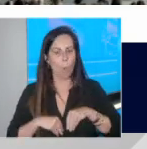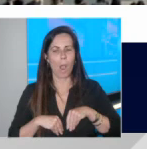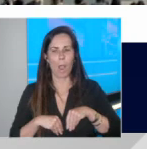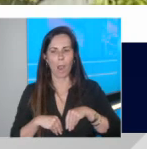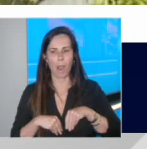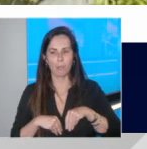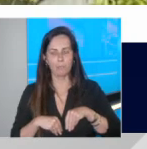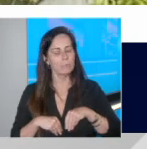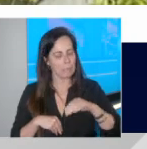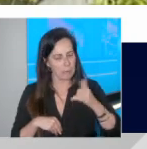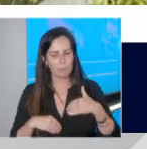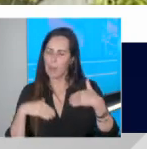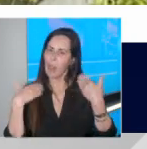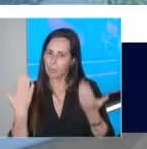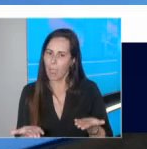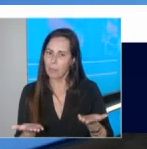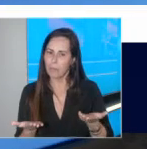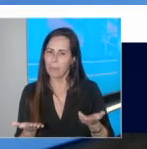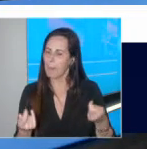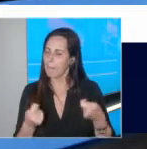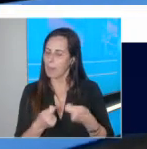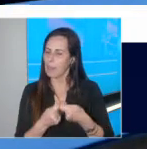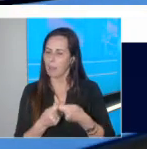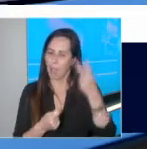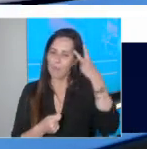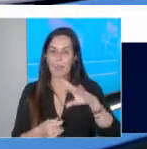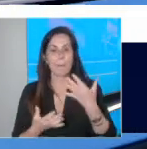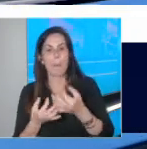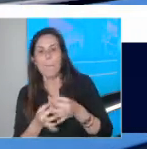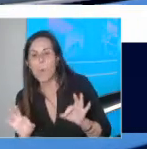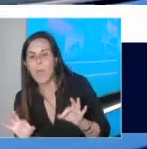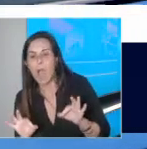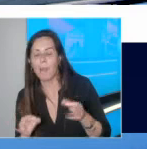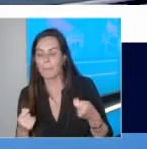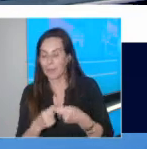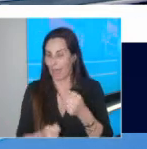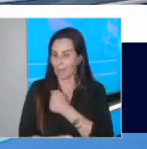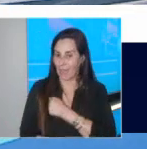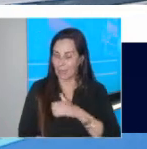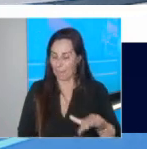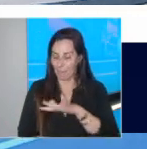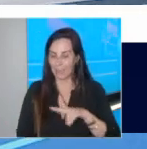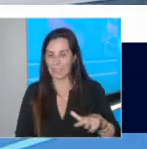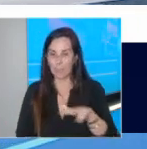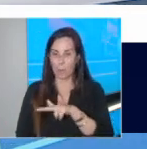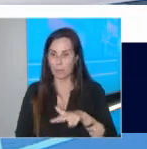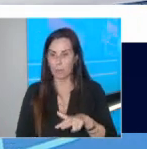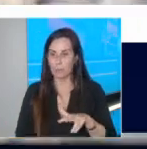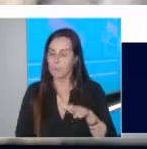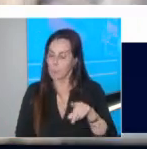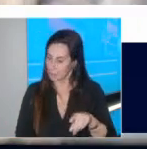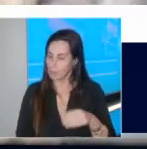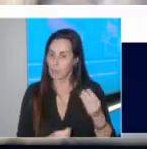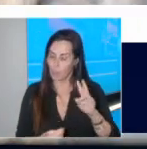הדבר, ולהרחיב את היריעה מבחינת הפרשנות של מה מותר, מבחינת ביטוי הדת במרחב הציבורי, זה עשוי להיות